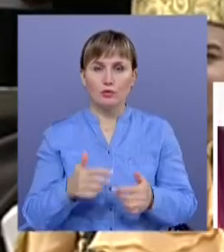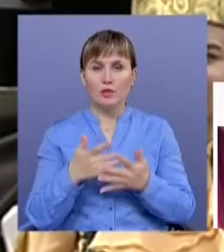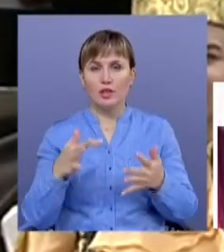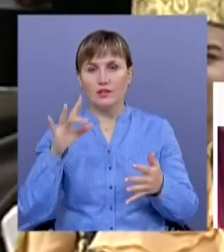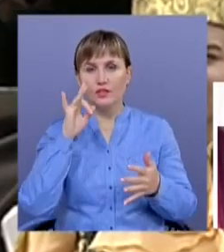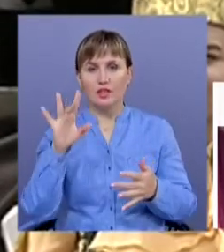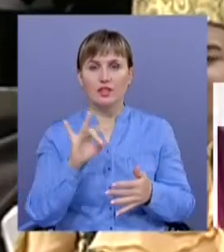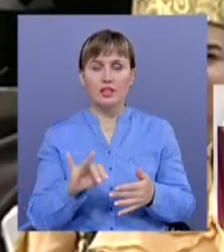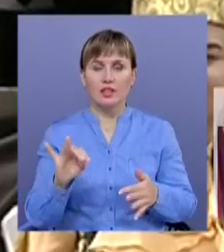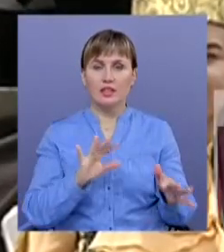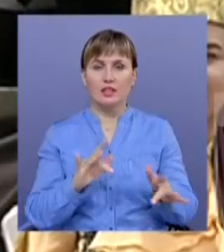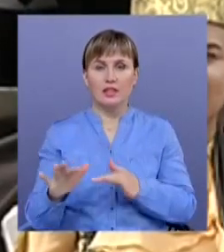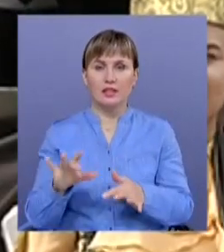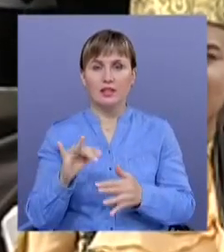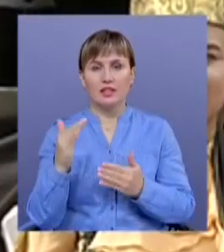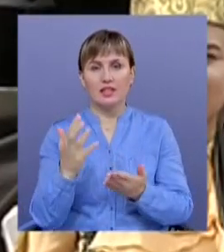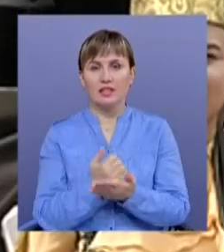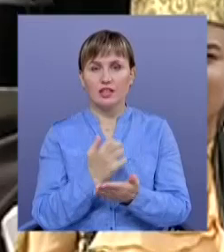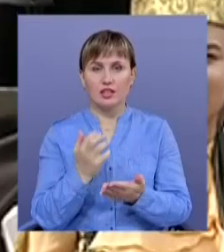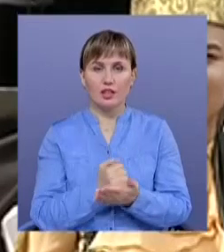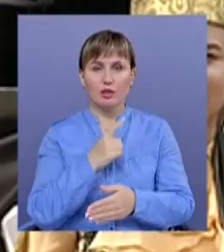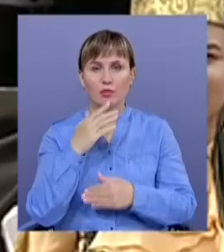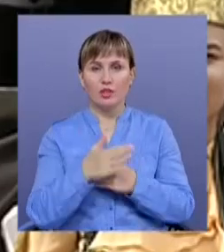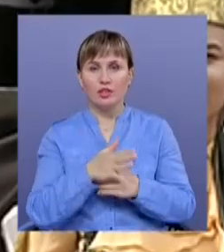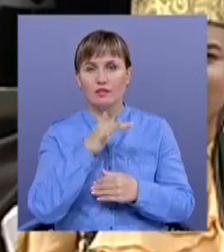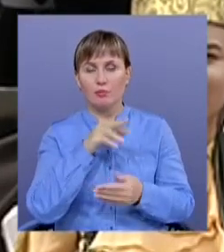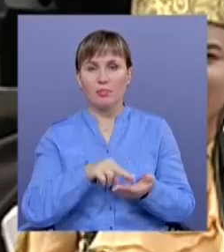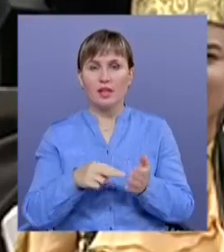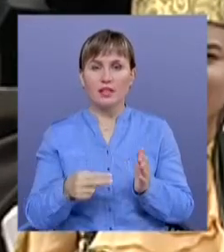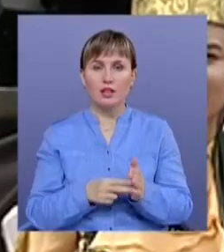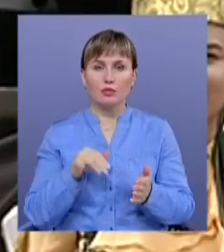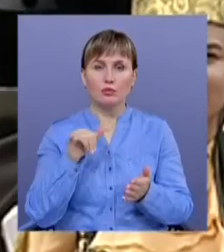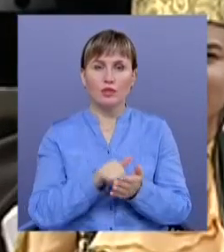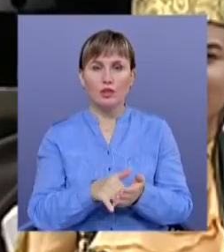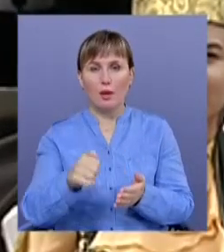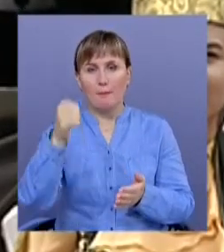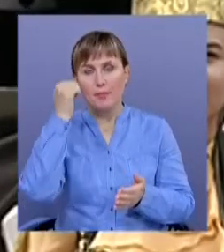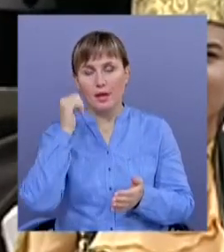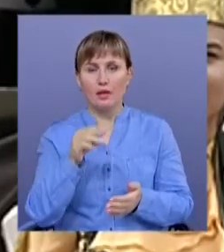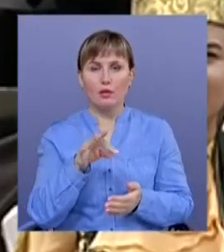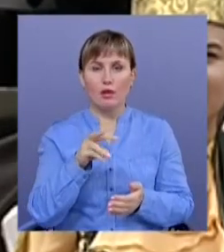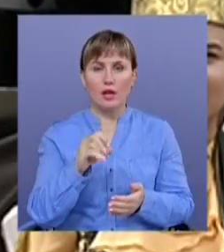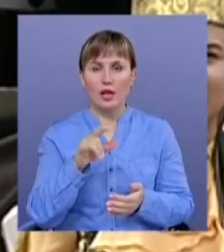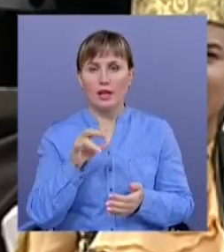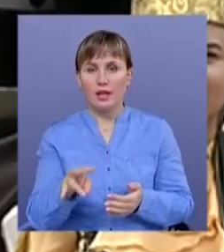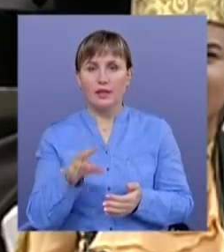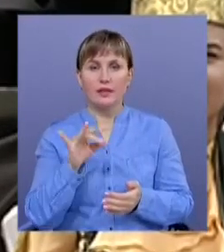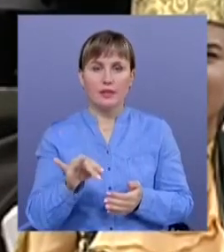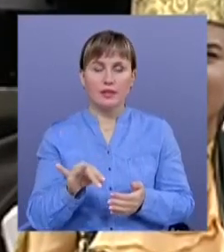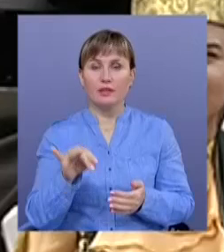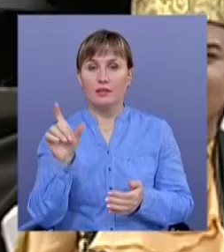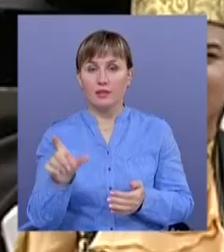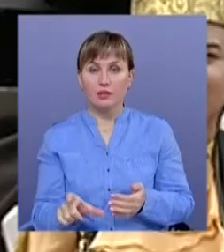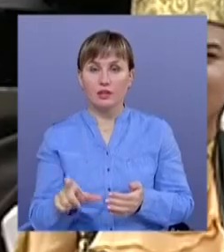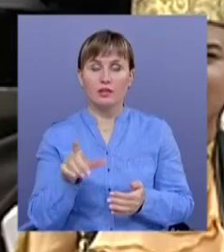выдающимся историческим деятелям и их достижениям. В ближайшее время планируется установить памятники Тулегену и Кызжибек, Шамши